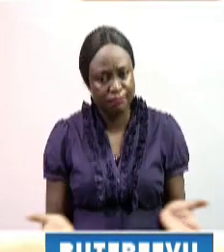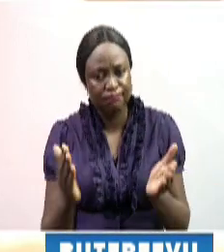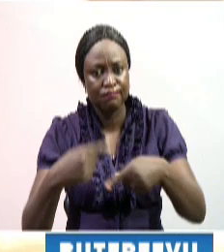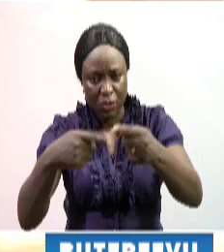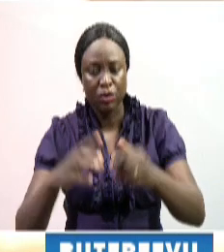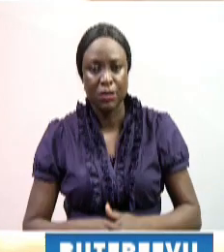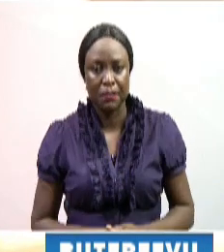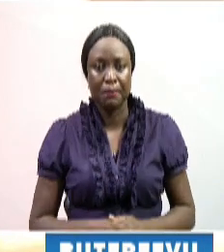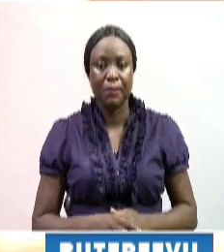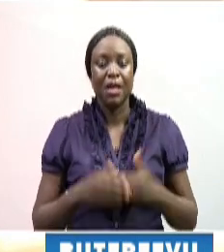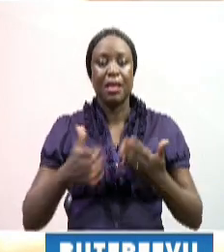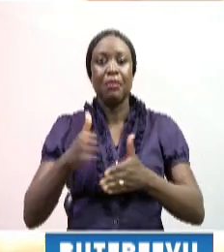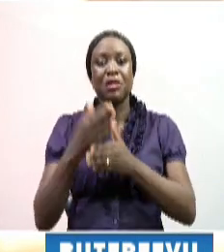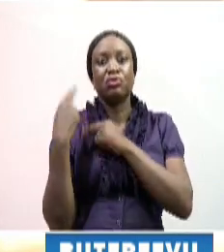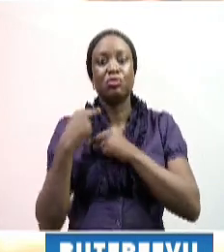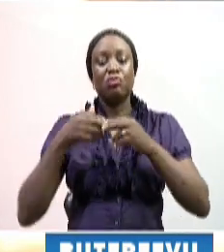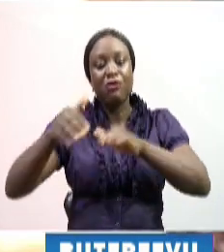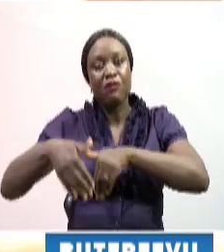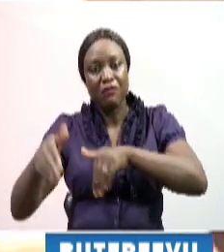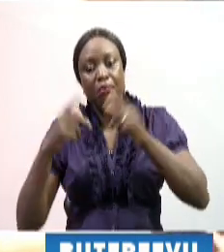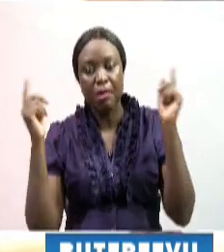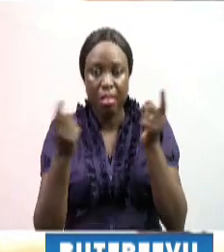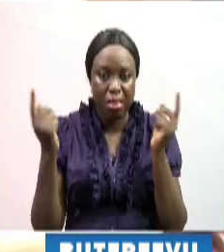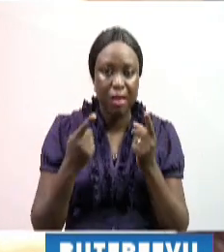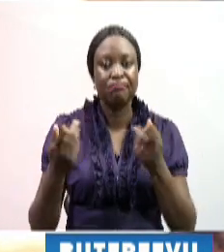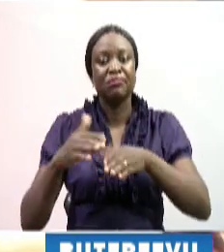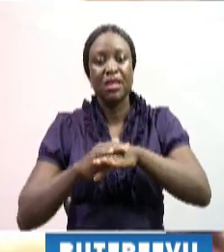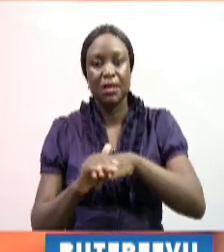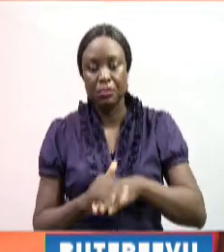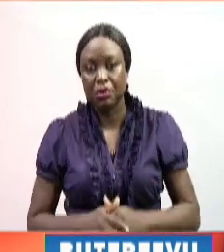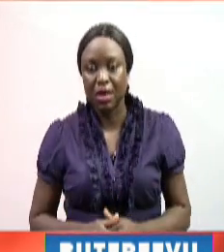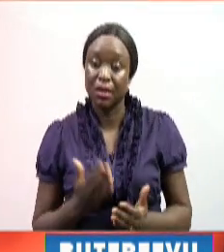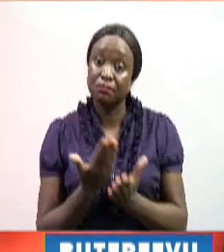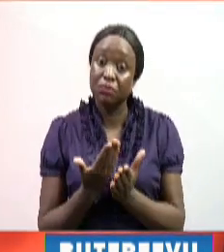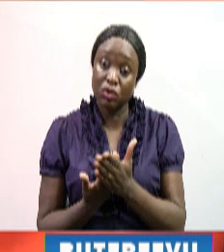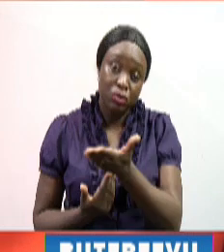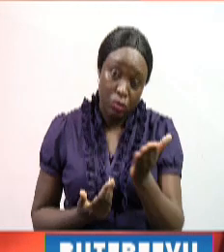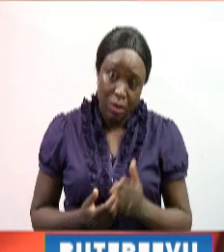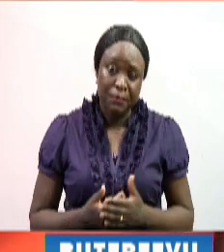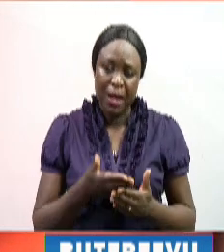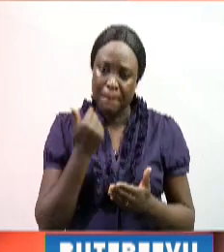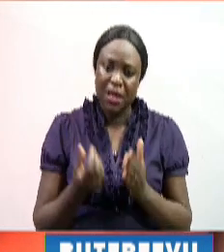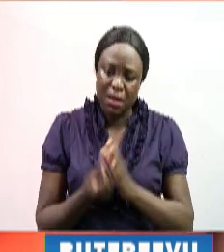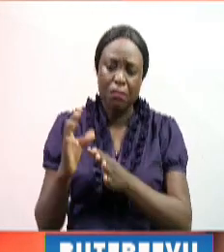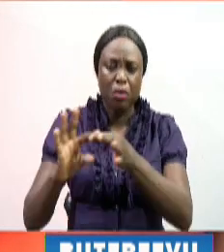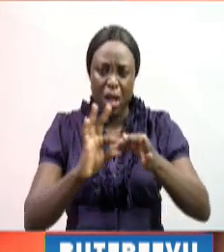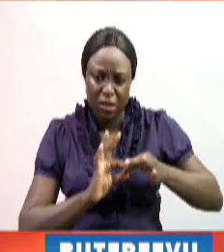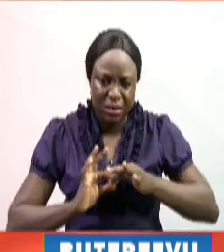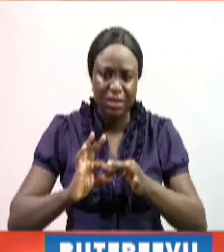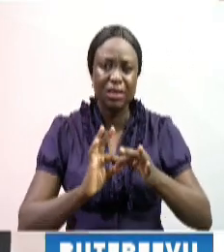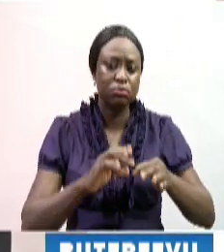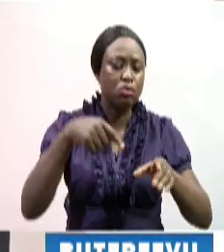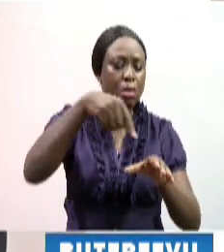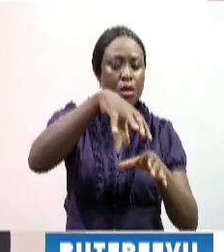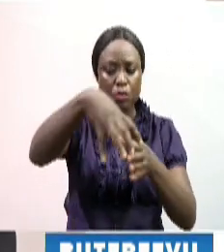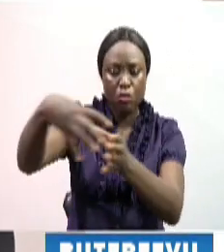Minisita Mbezi ow'ebyobulimi obulunzi n'obwegasi oweekitiibwa Hajja Miss Kakomo asabye wabweewo enkolagana ey'omuggundo mu bibiina bino